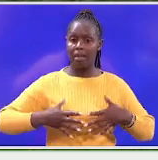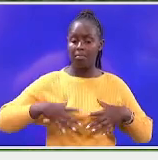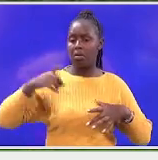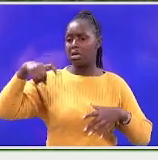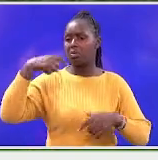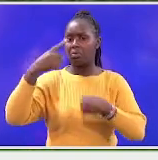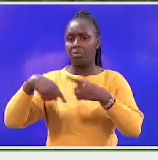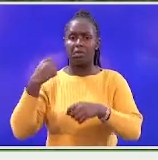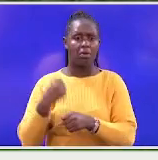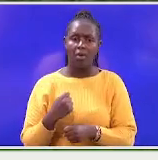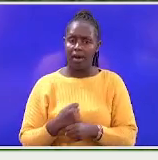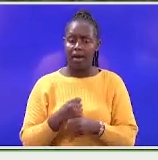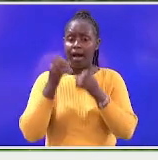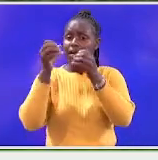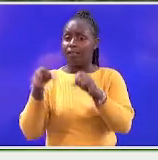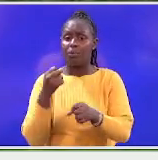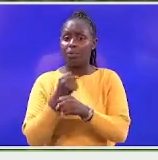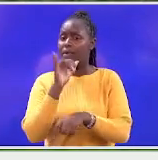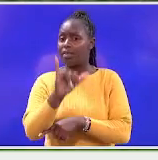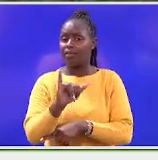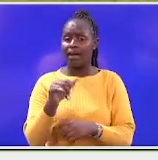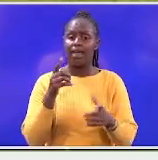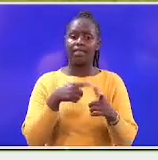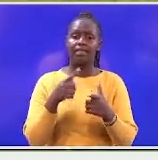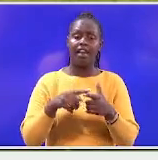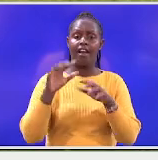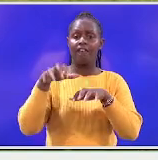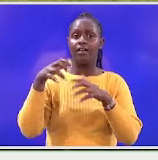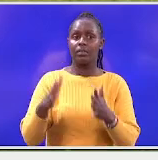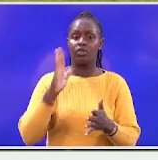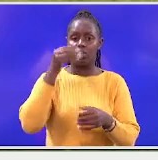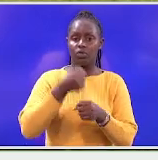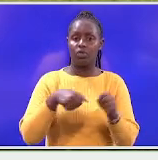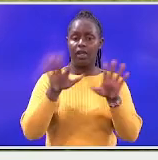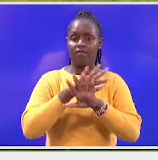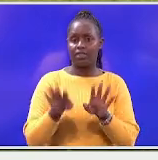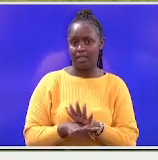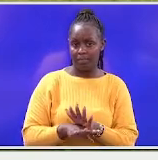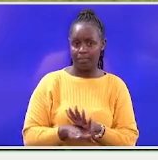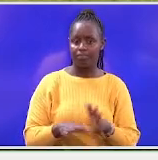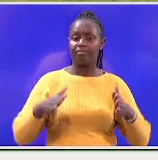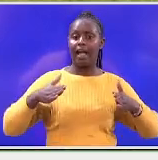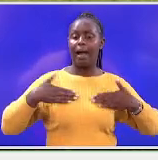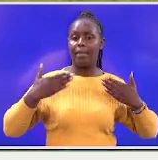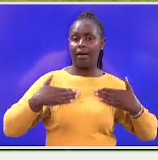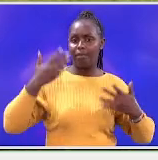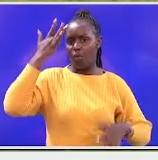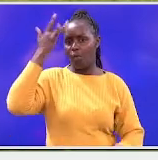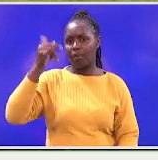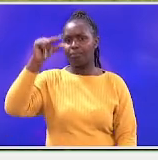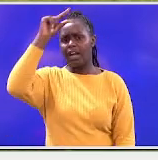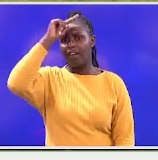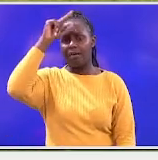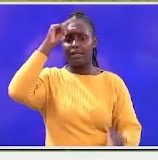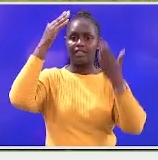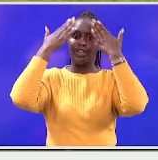na akifanya hivyo wakulima wataboresha kilimo chao. I am so happy because the government is aware of this road,